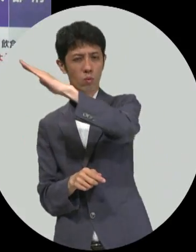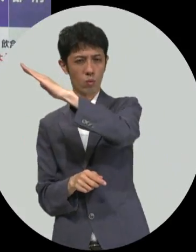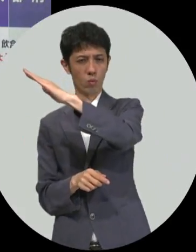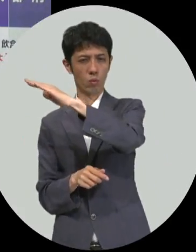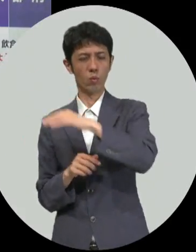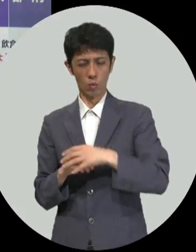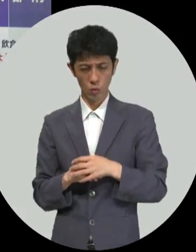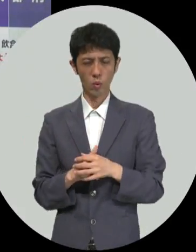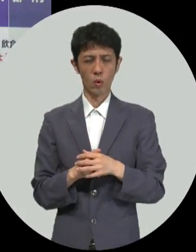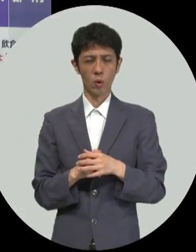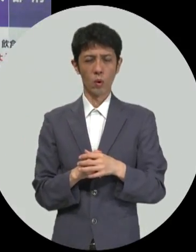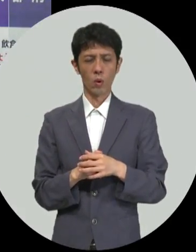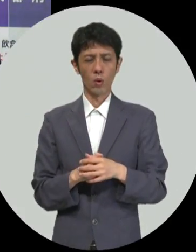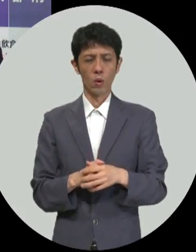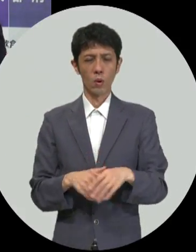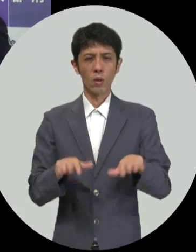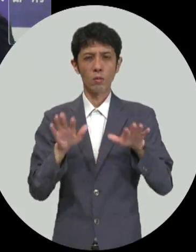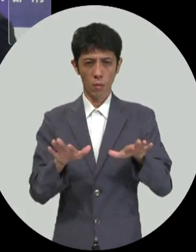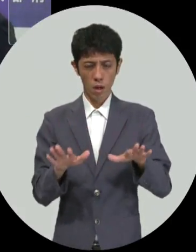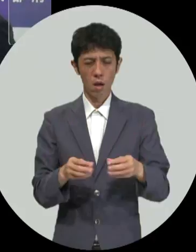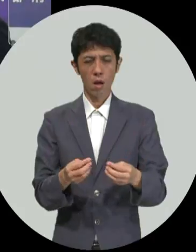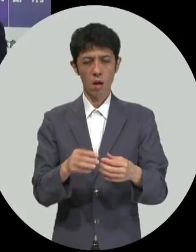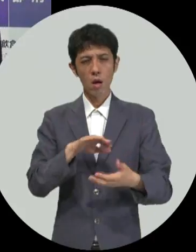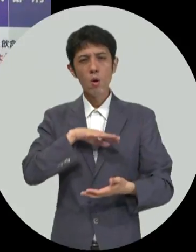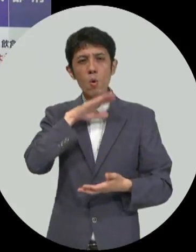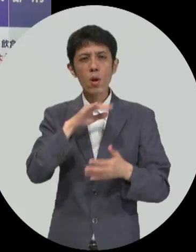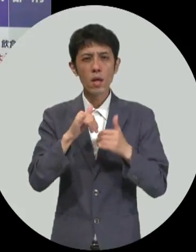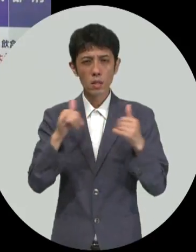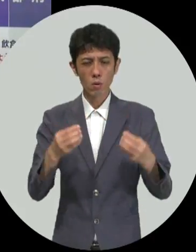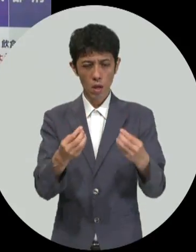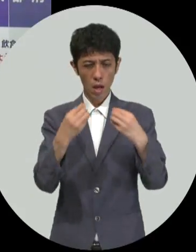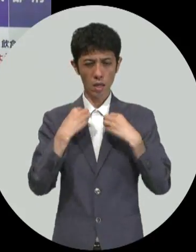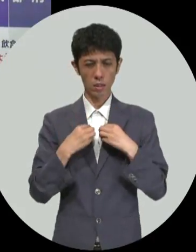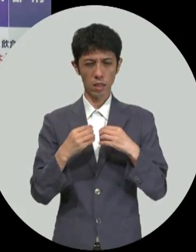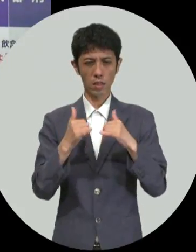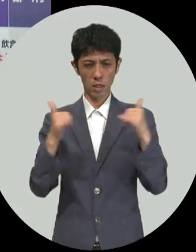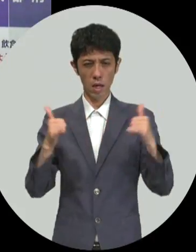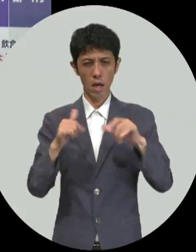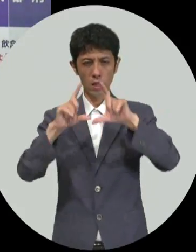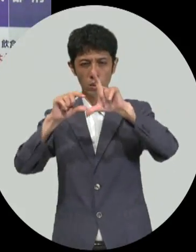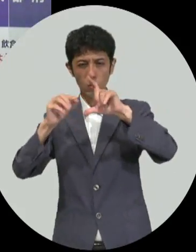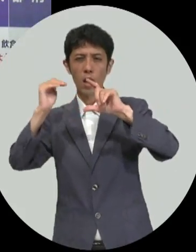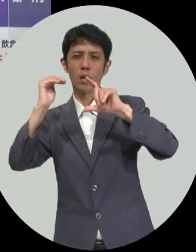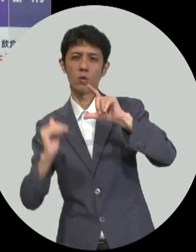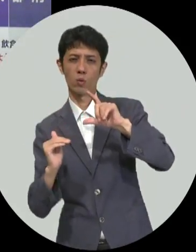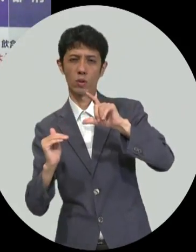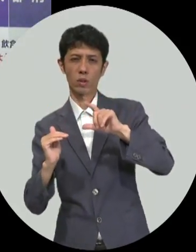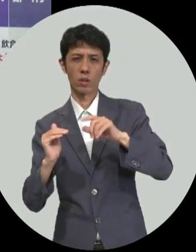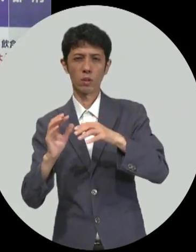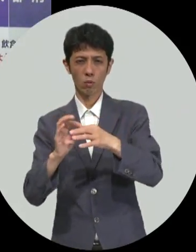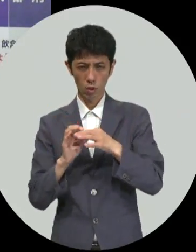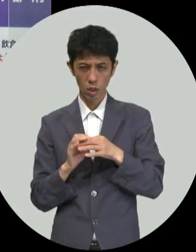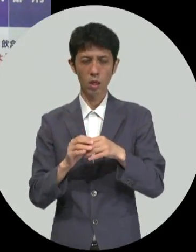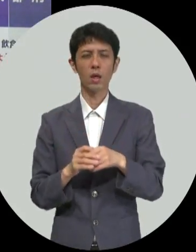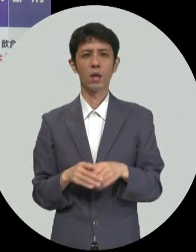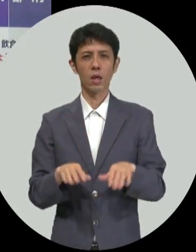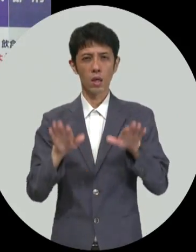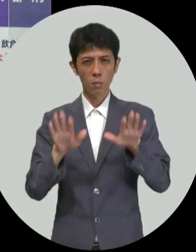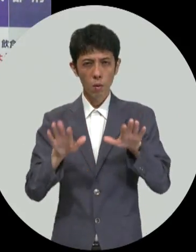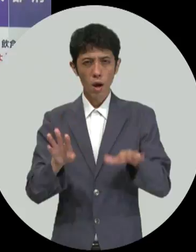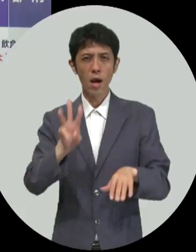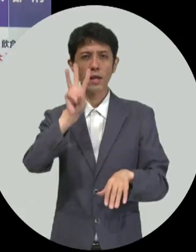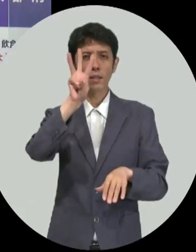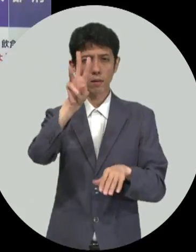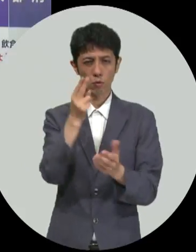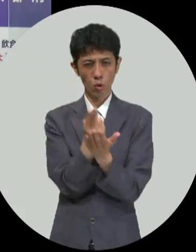で、まあ、現在高齢者の感染者の比率が低いということもありまして、現在では3